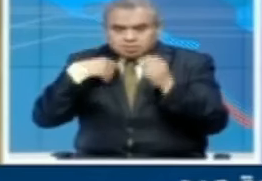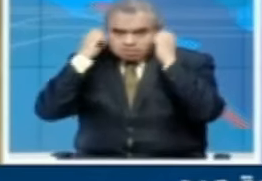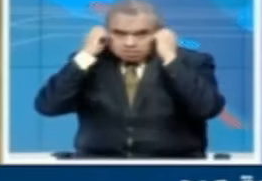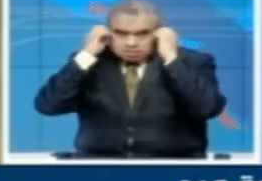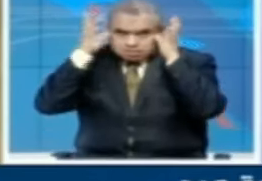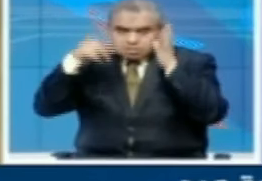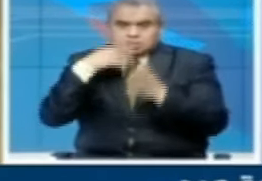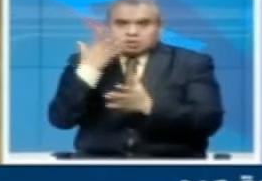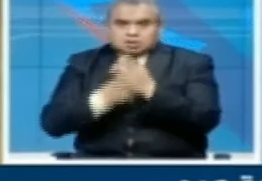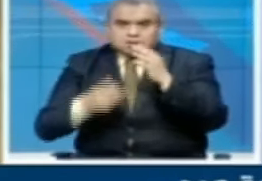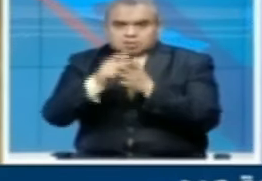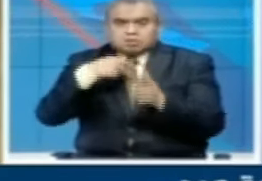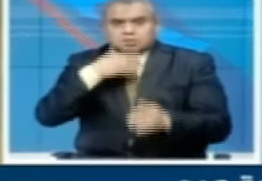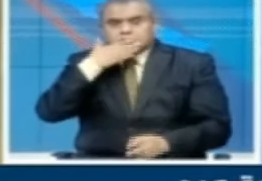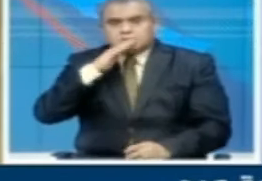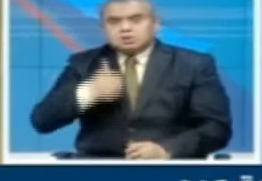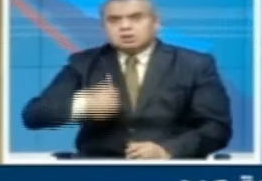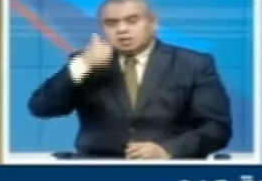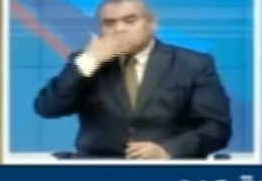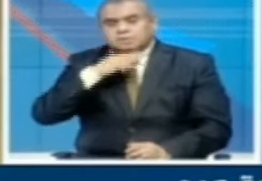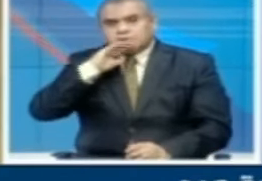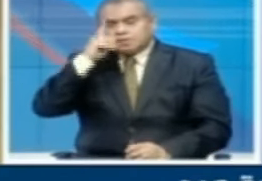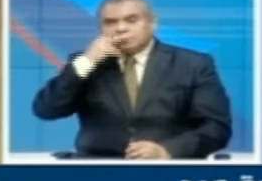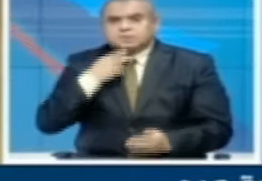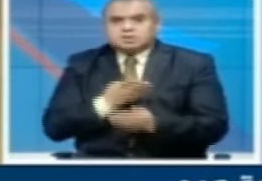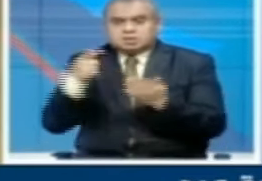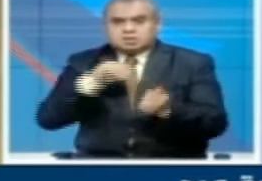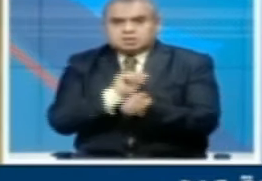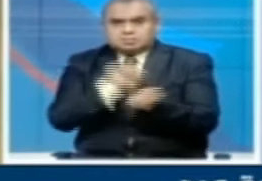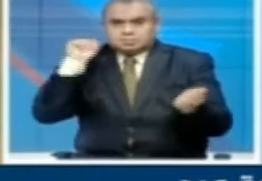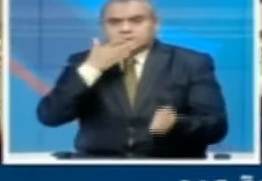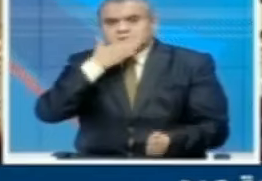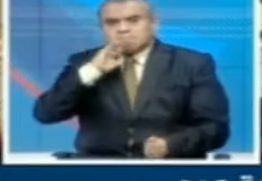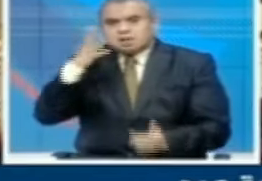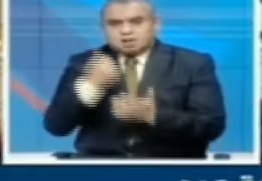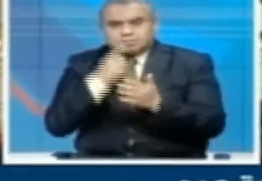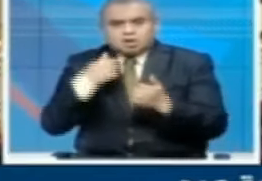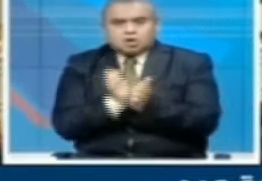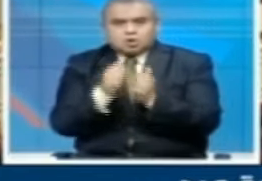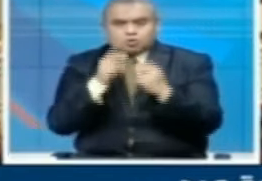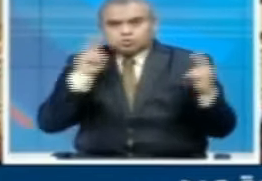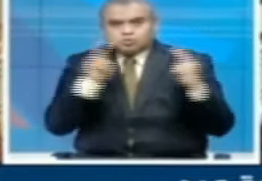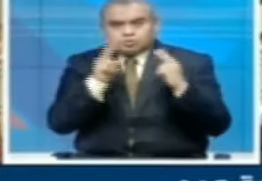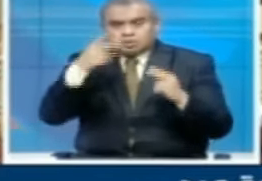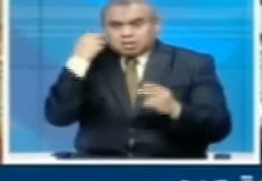معايا أولاد وربنا يبارك لنا فيه يا رب، لما عمل لنا العفو ده ونطلعني لأولاد. وتشهد